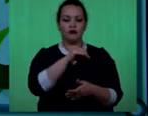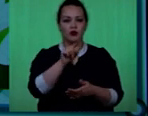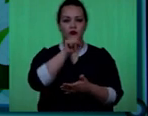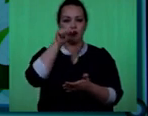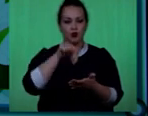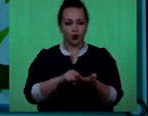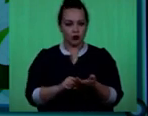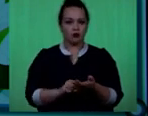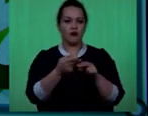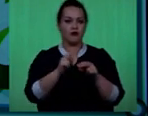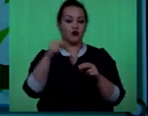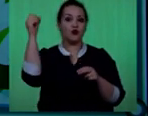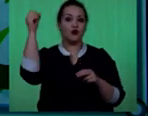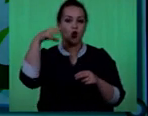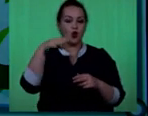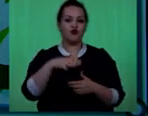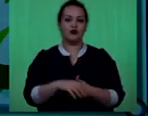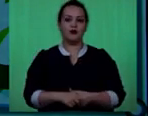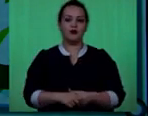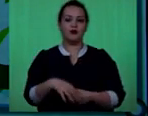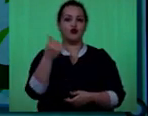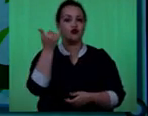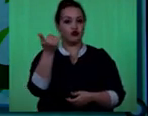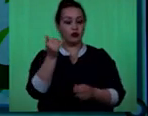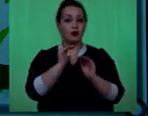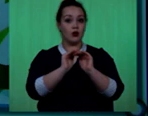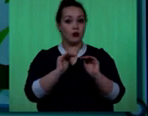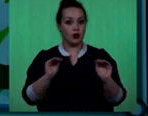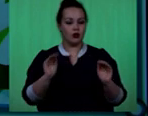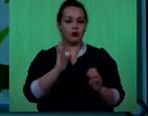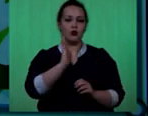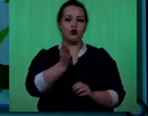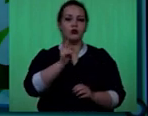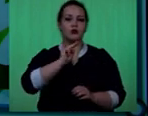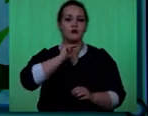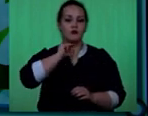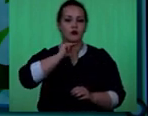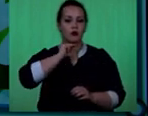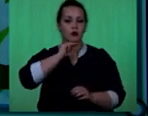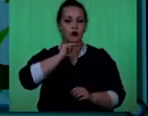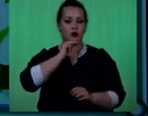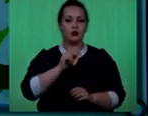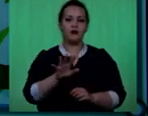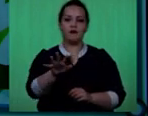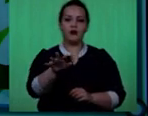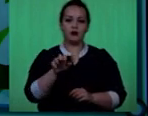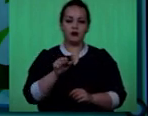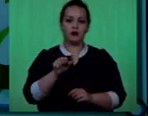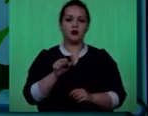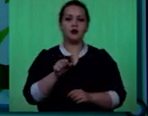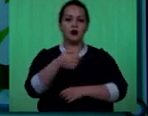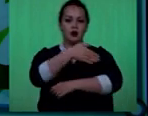совершенно верно а сейчас ребята будьте внимательны возьмите линейку